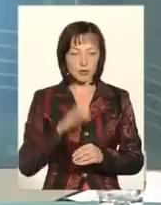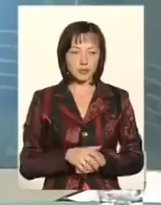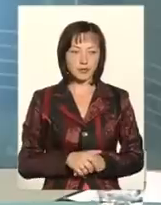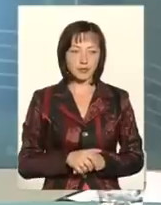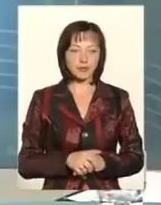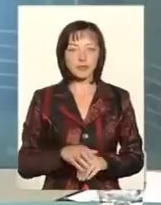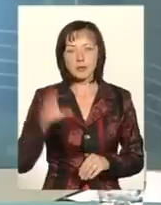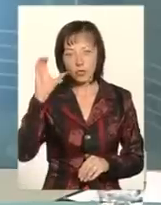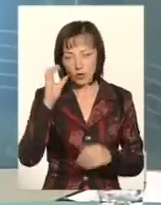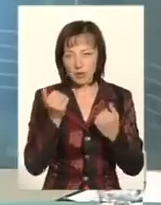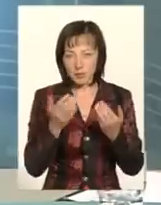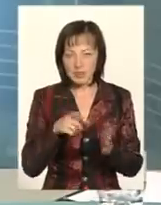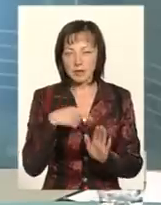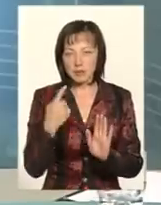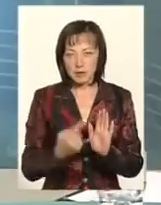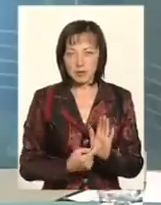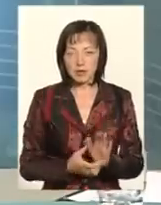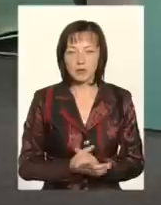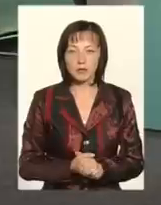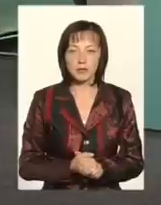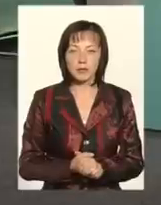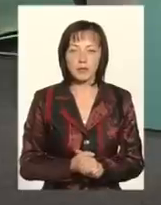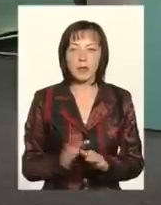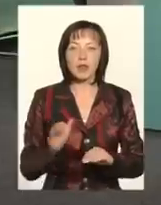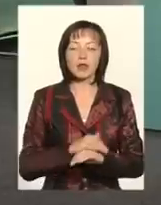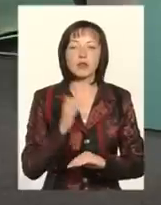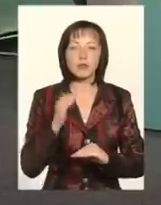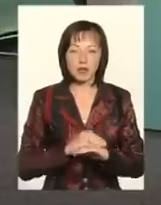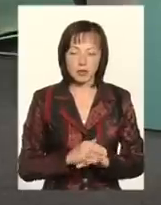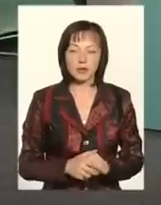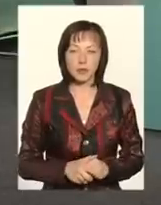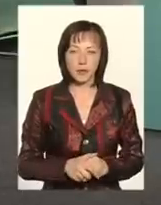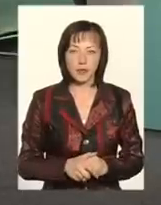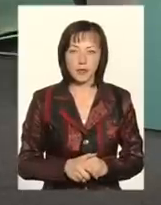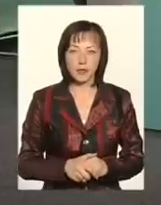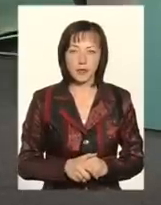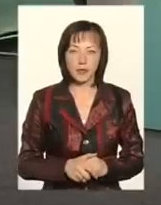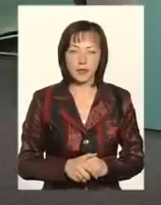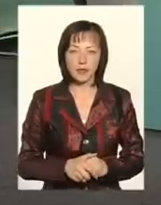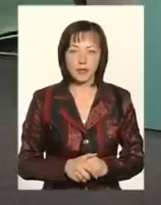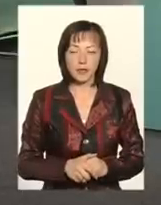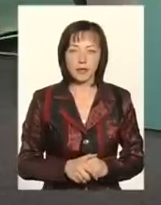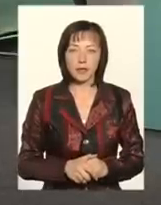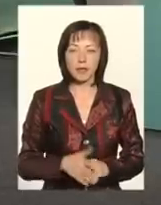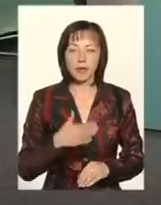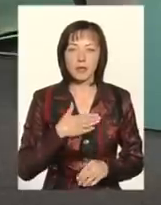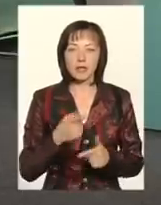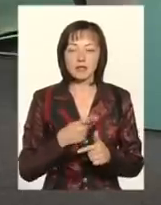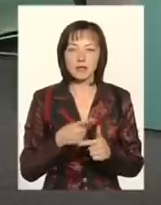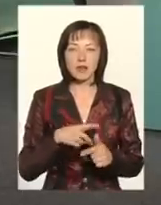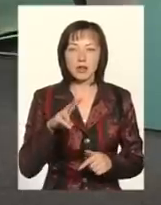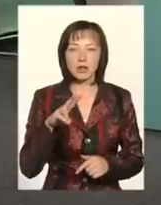продовжимо слухаємо вас ставте своє запитання Ало Добрий вечір Добрий вечір дивіться Мене звати Я в